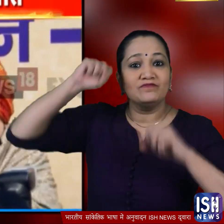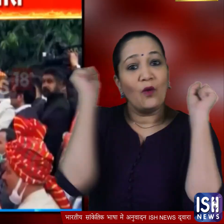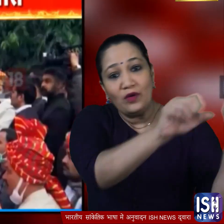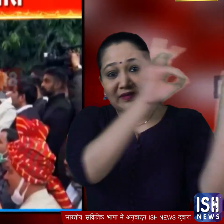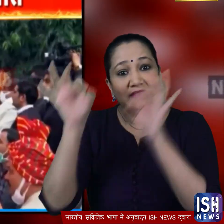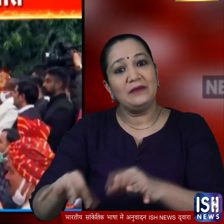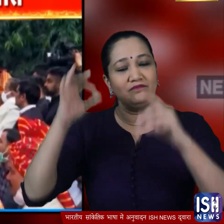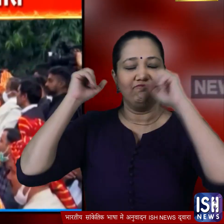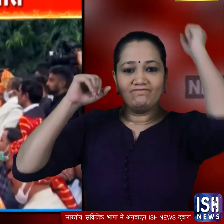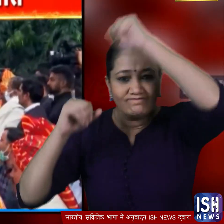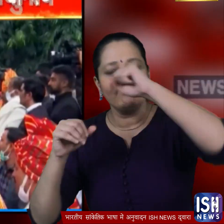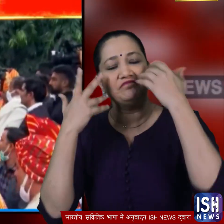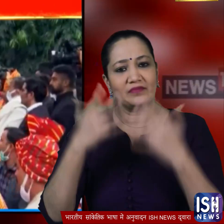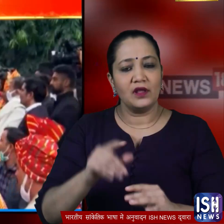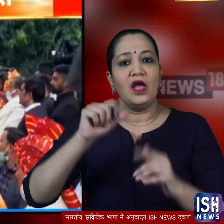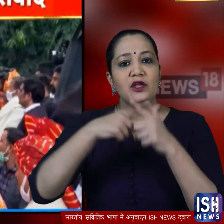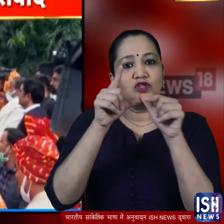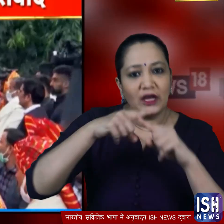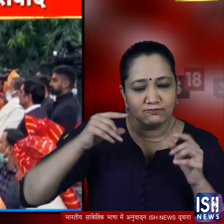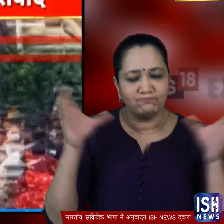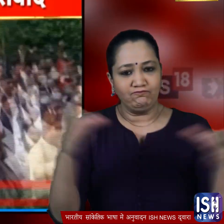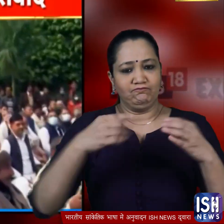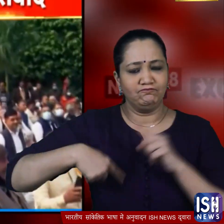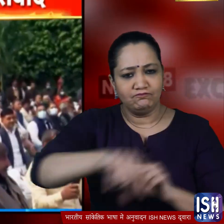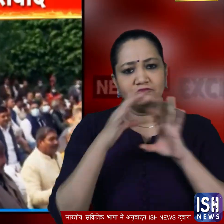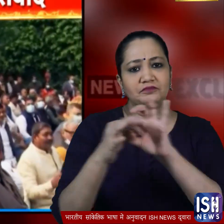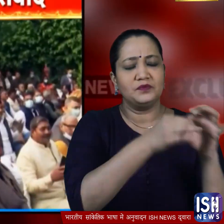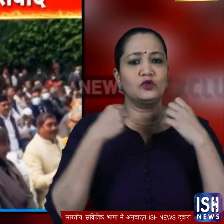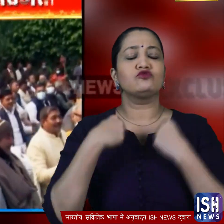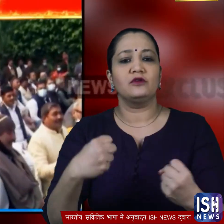पहनाई गई। इस दौरान इन लोगों ने जाट एकता के नारे भी लगाए।